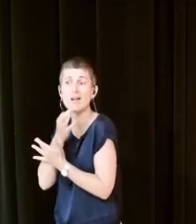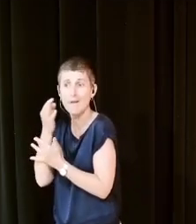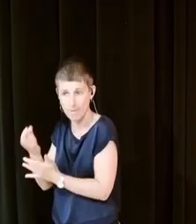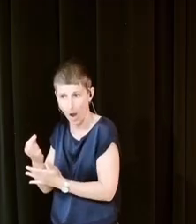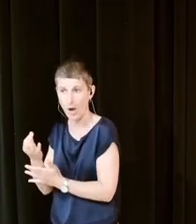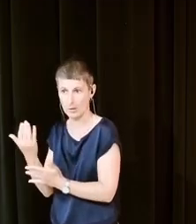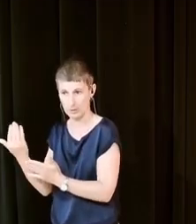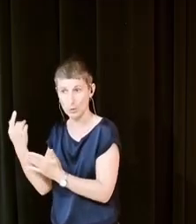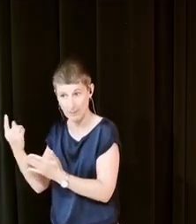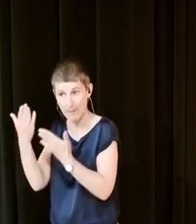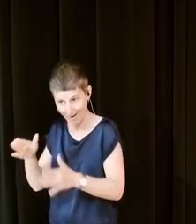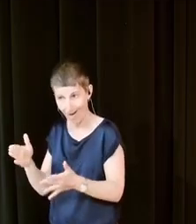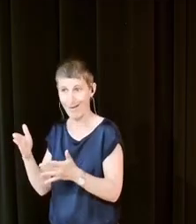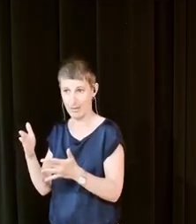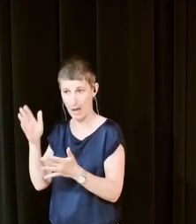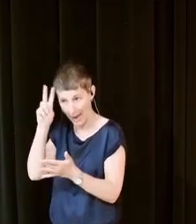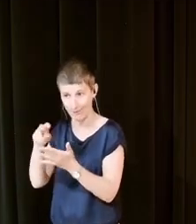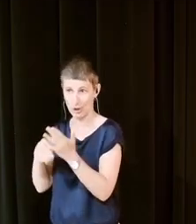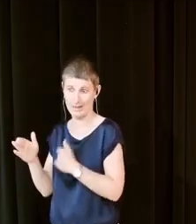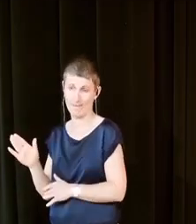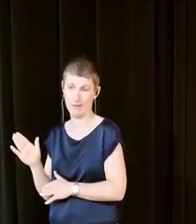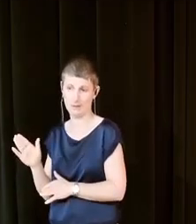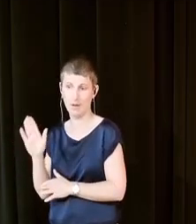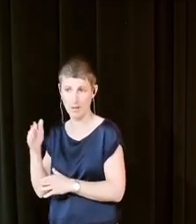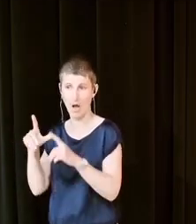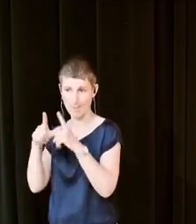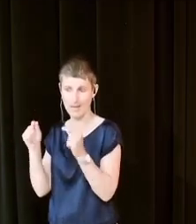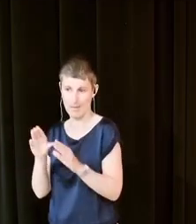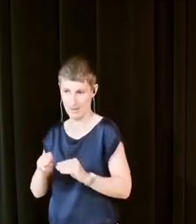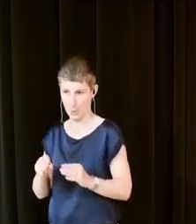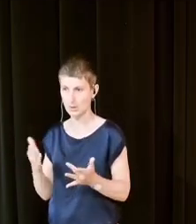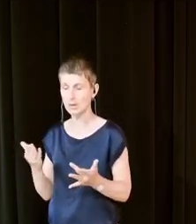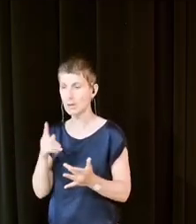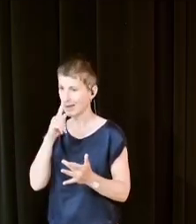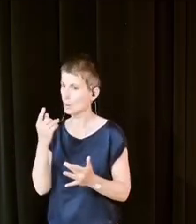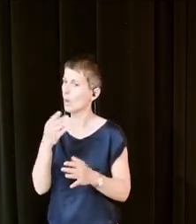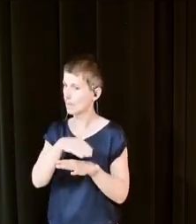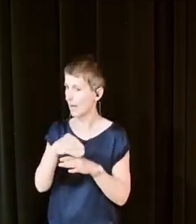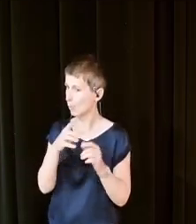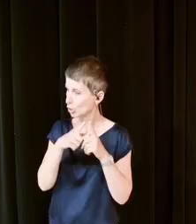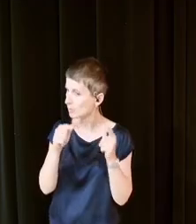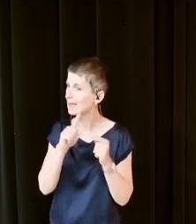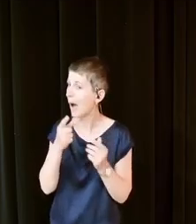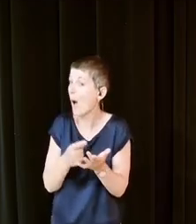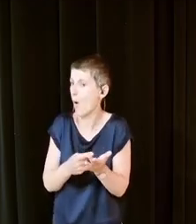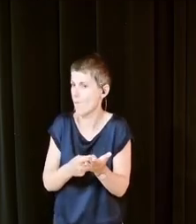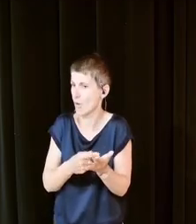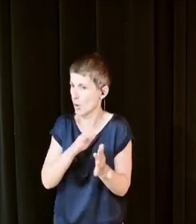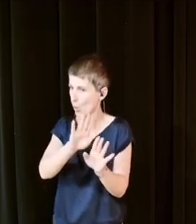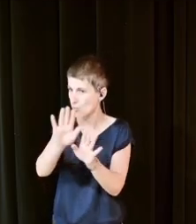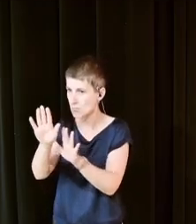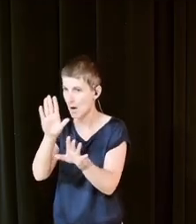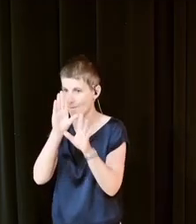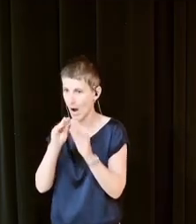Möglichkeit gegeben hat, es so zu nehmen, aber nicht als sozusagen ausschließlich therapeutisches Bild, sondern als Aufforderung, auch in der Wahrnehmung zu gehen,